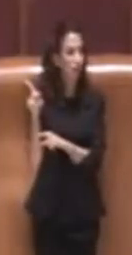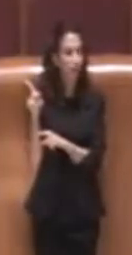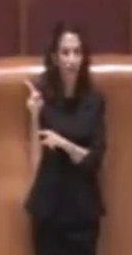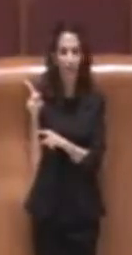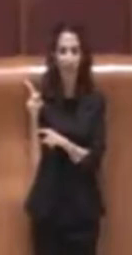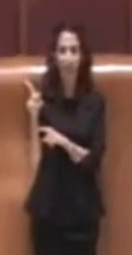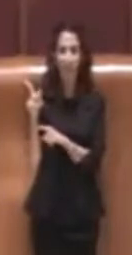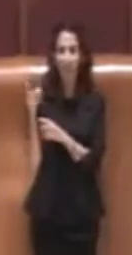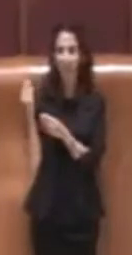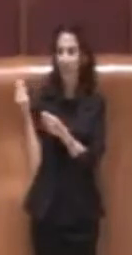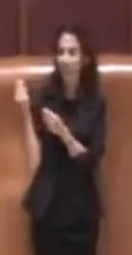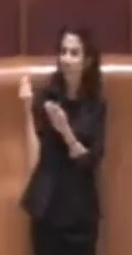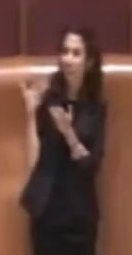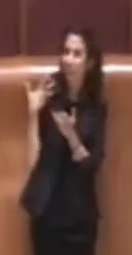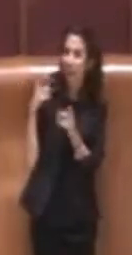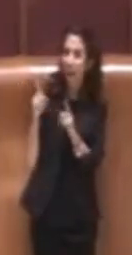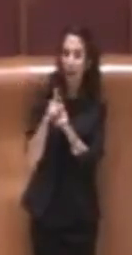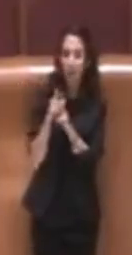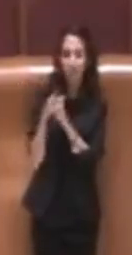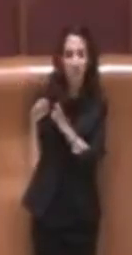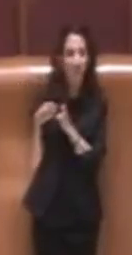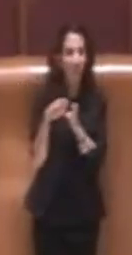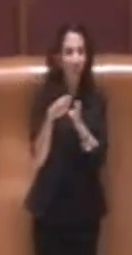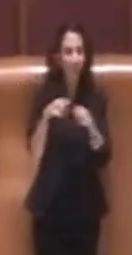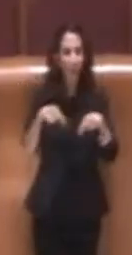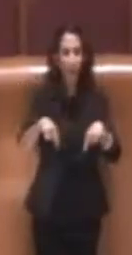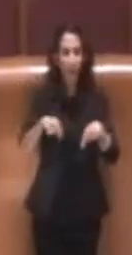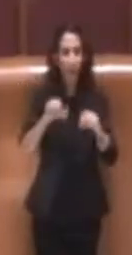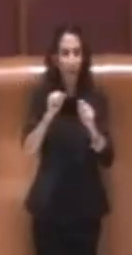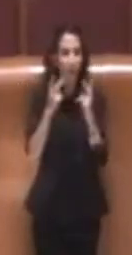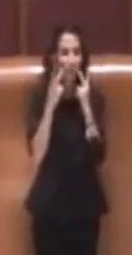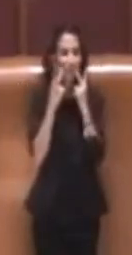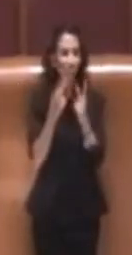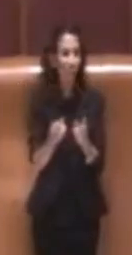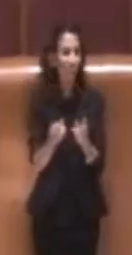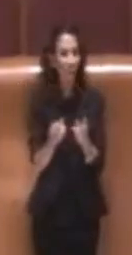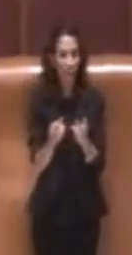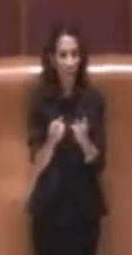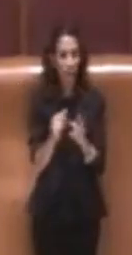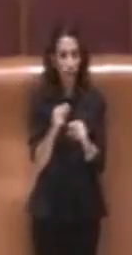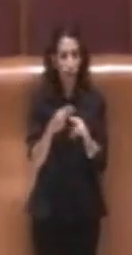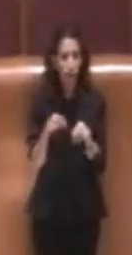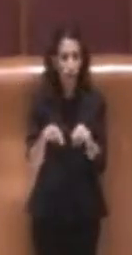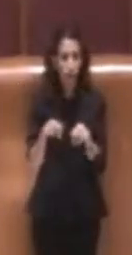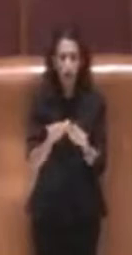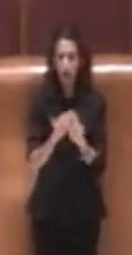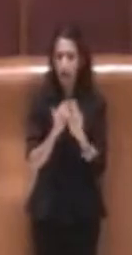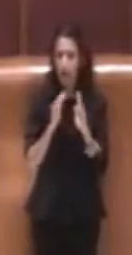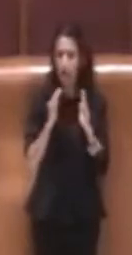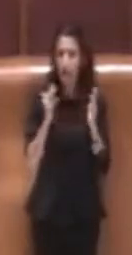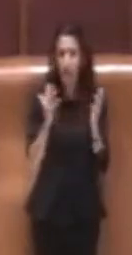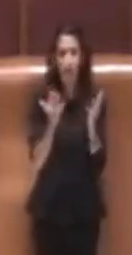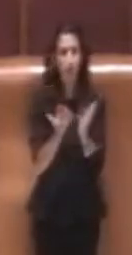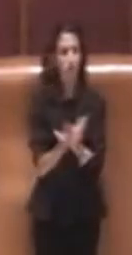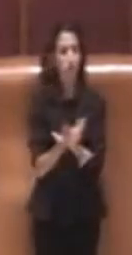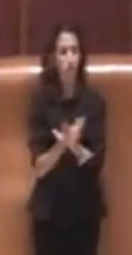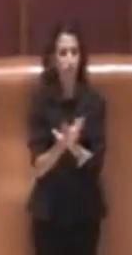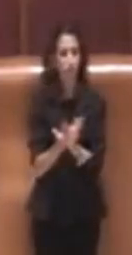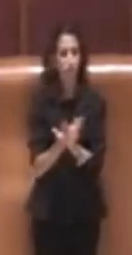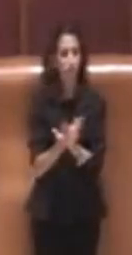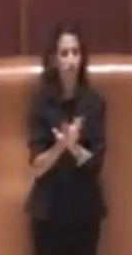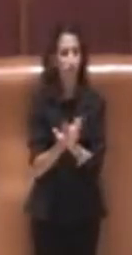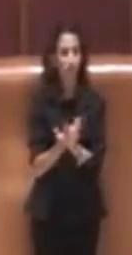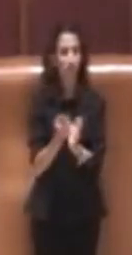il percorso che oggi voi potete vedere in tutto il pianeta, attenzione, non soltanto su Roma, per quello che riguarda